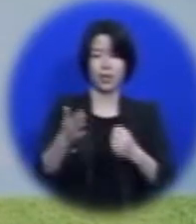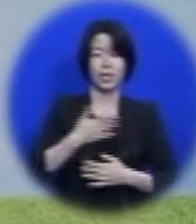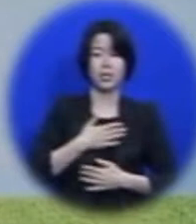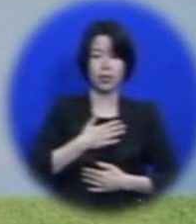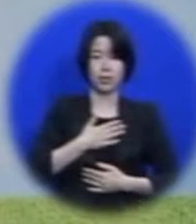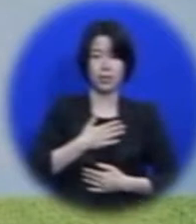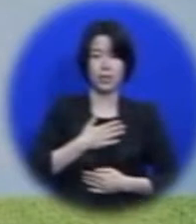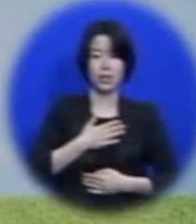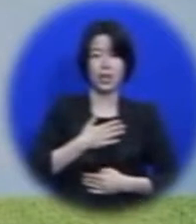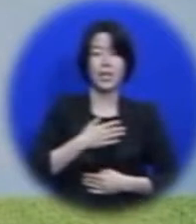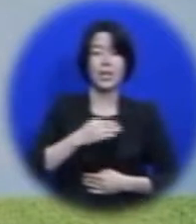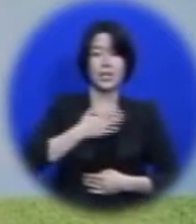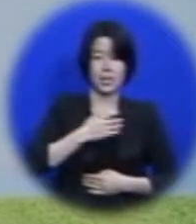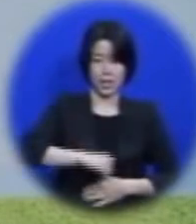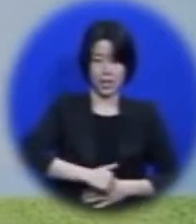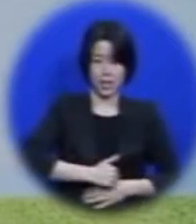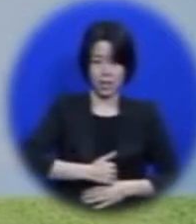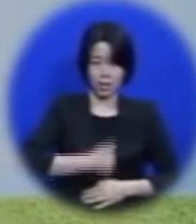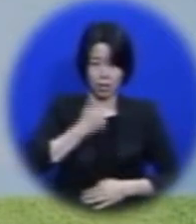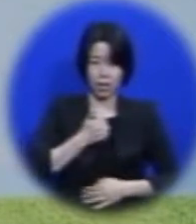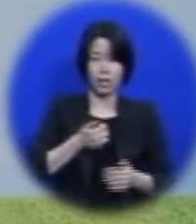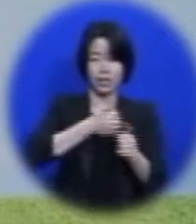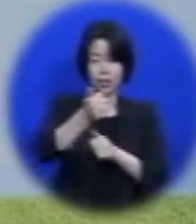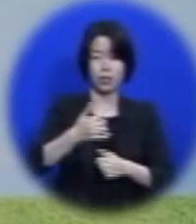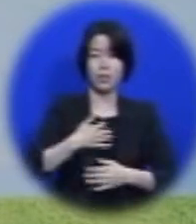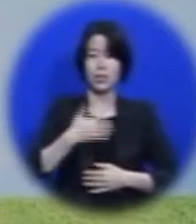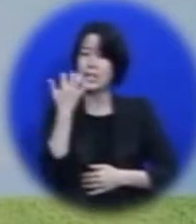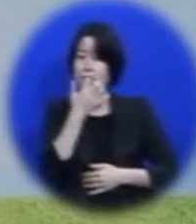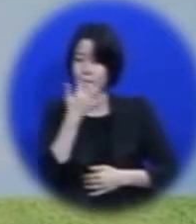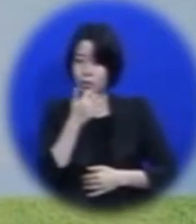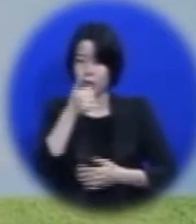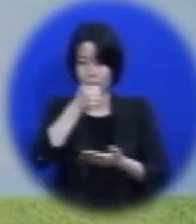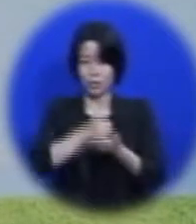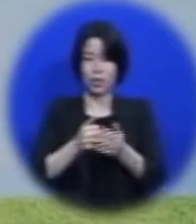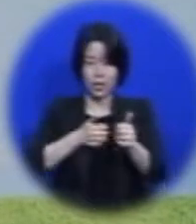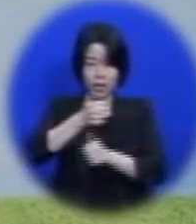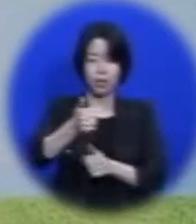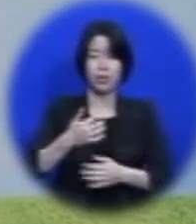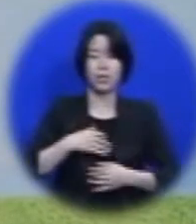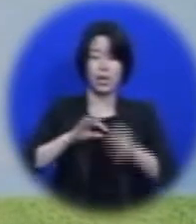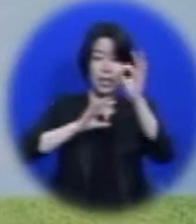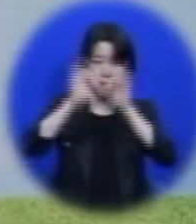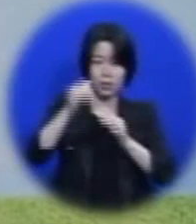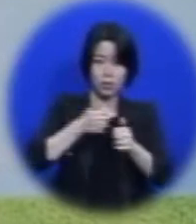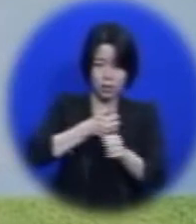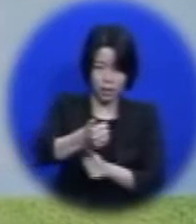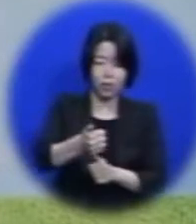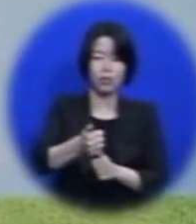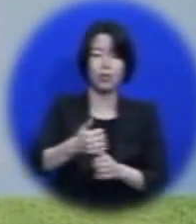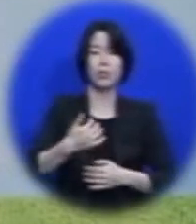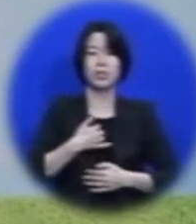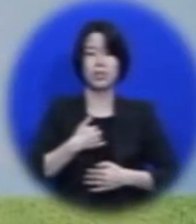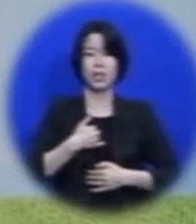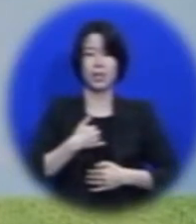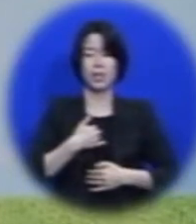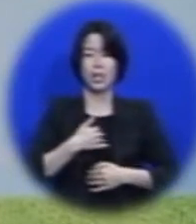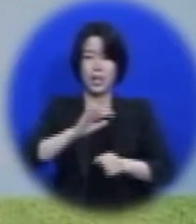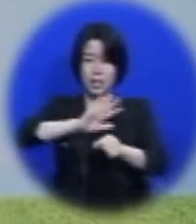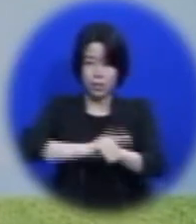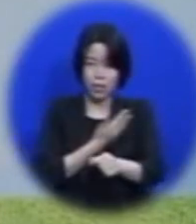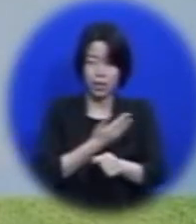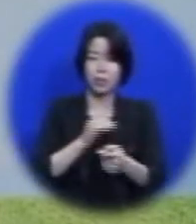저는 제 혈기 이기고 제 정욕의 죄를 이기고 제 실수를 이기고 제